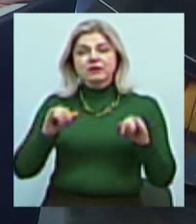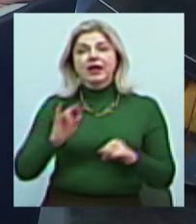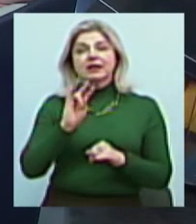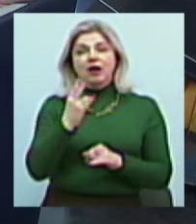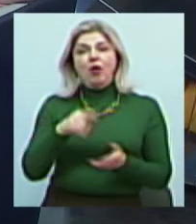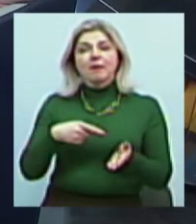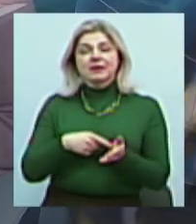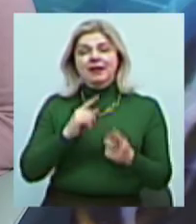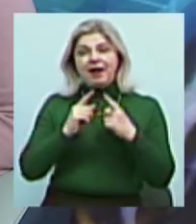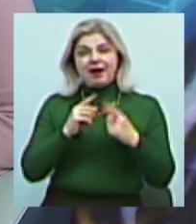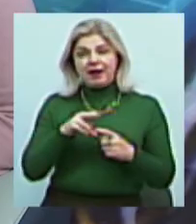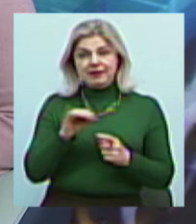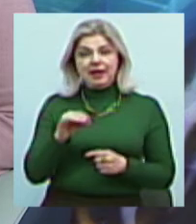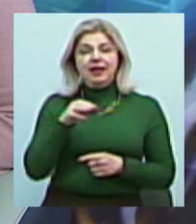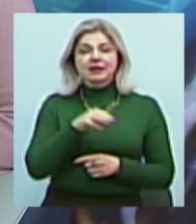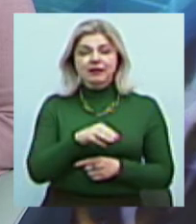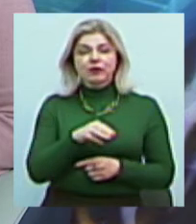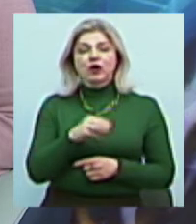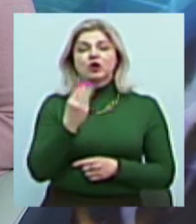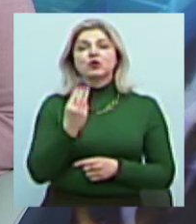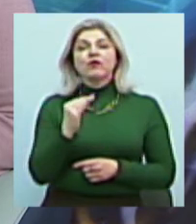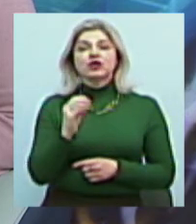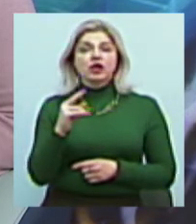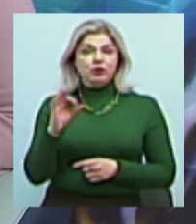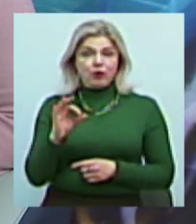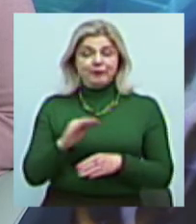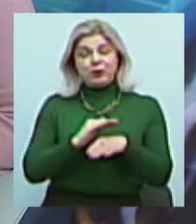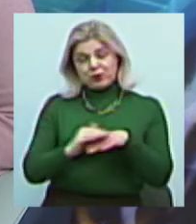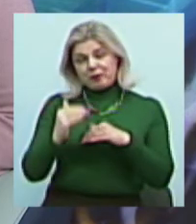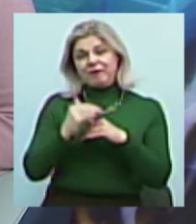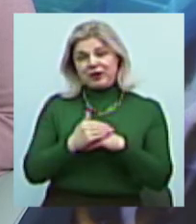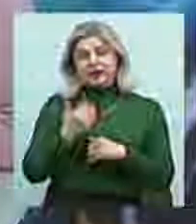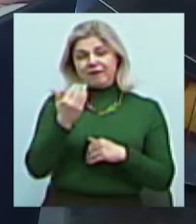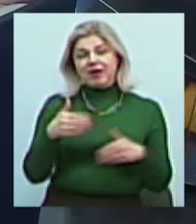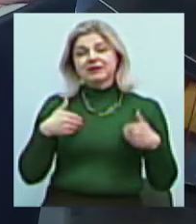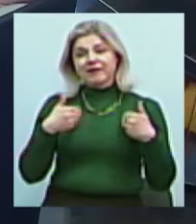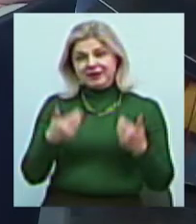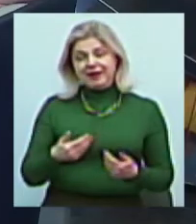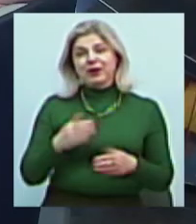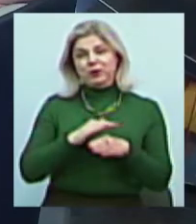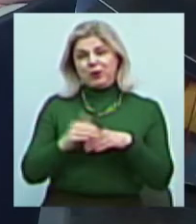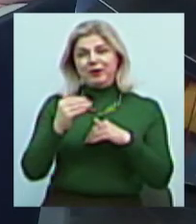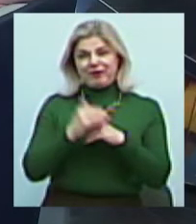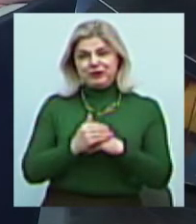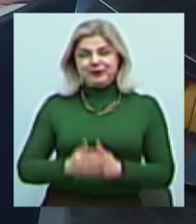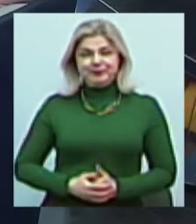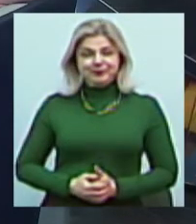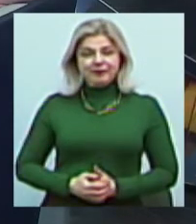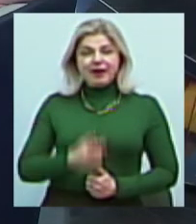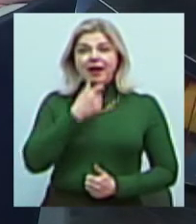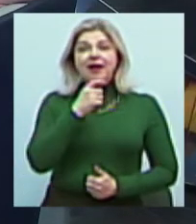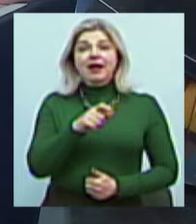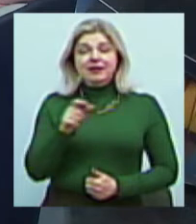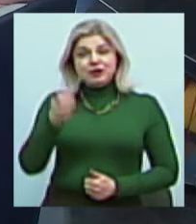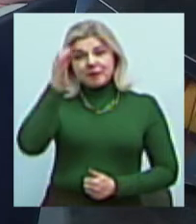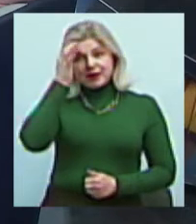Миколаївської міської ради Тетяна Шулюченко. Доброго Тетяна, вечір. Я вас вітаю в нашій студії. Добрий вечір. Добрий вечір. А глядачам я нагадую,